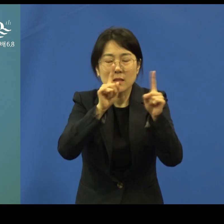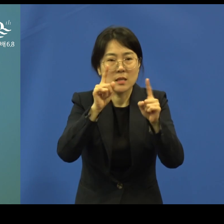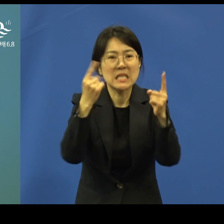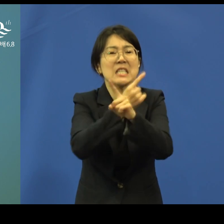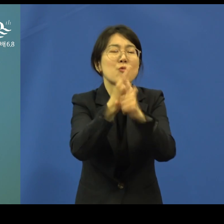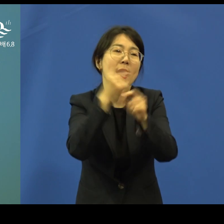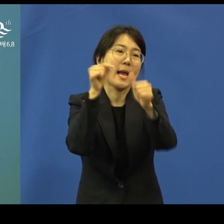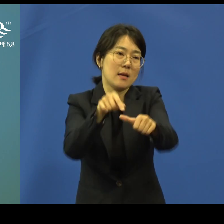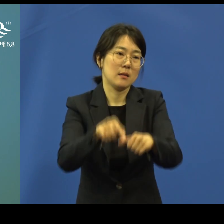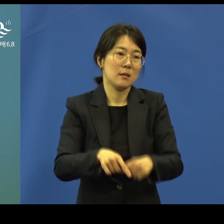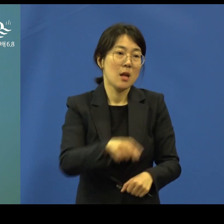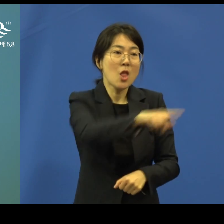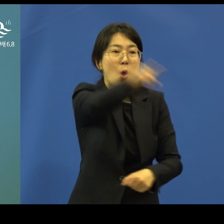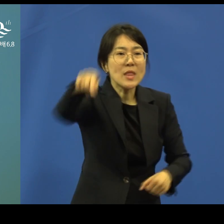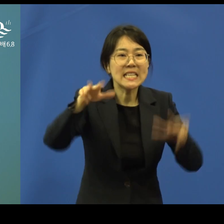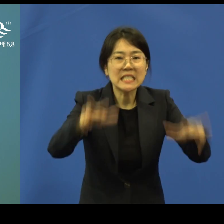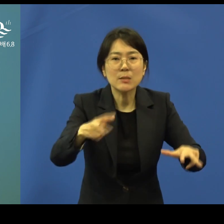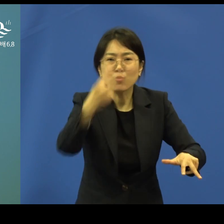여러분,